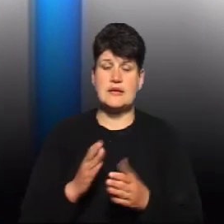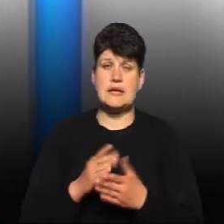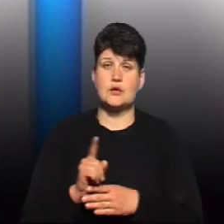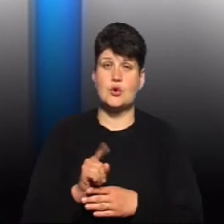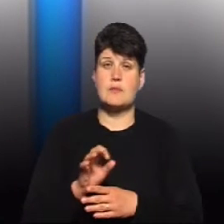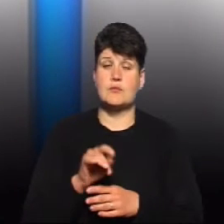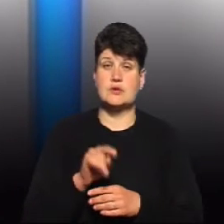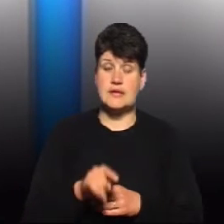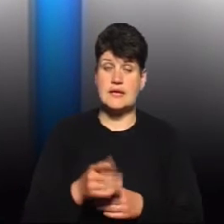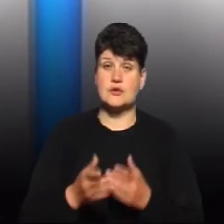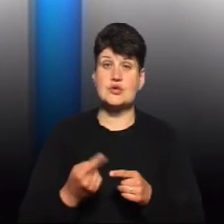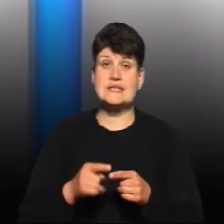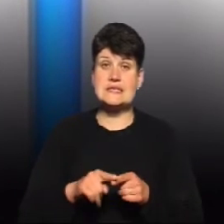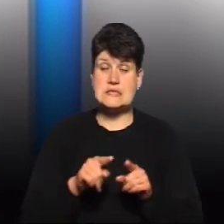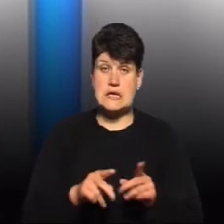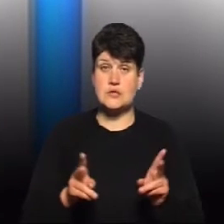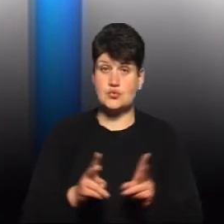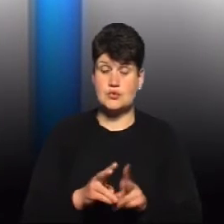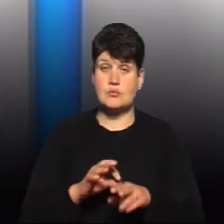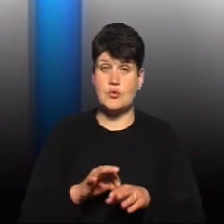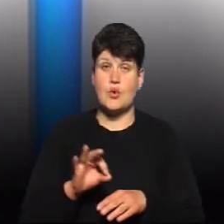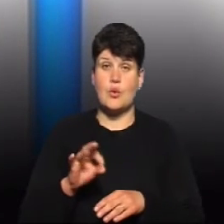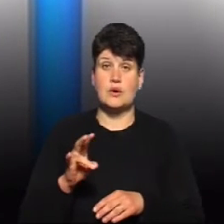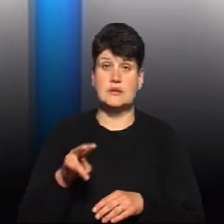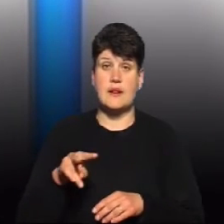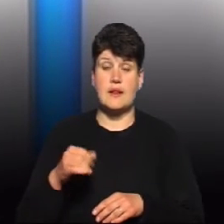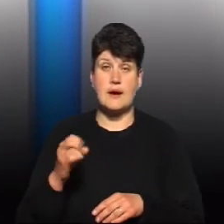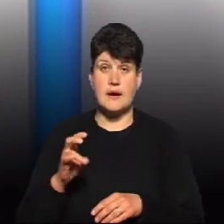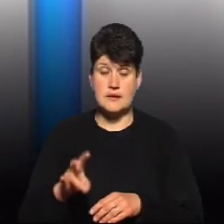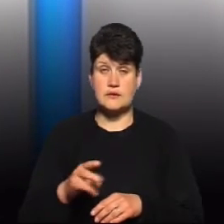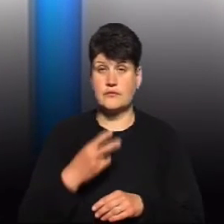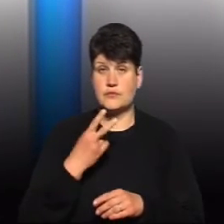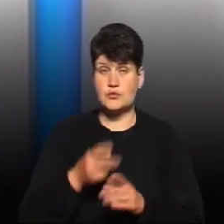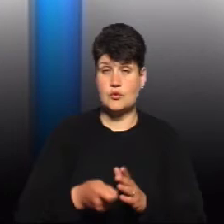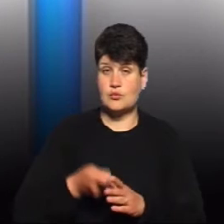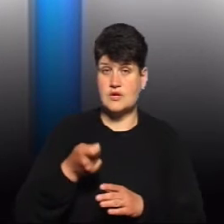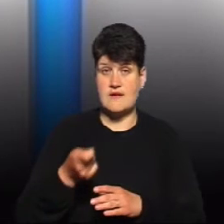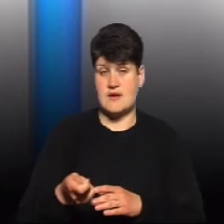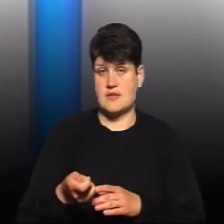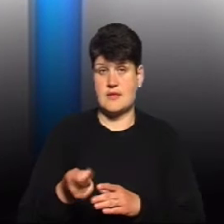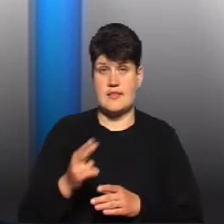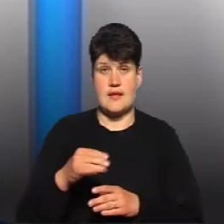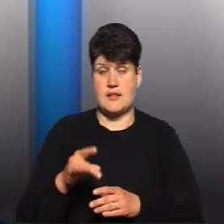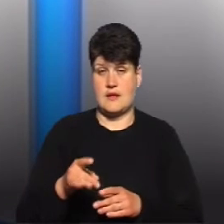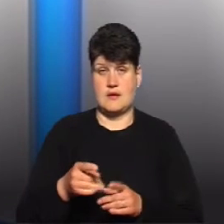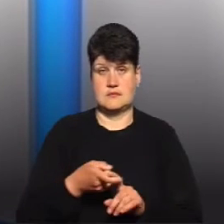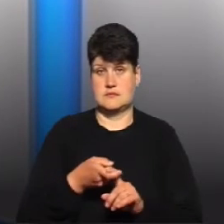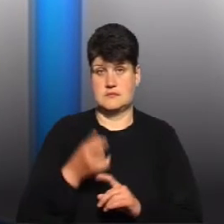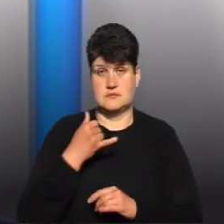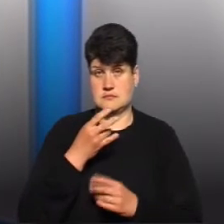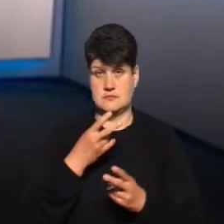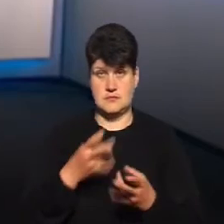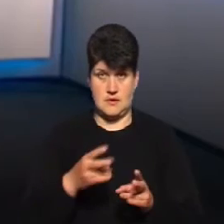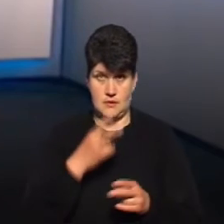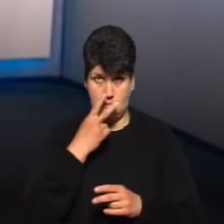навіть ця зустріч вона відбувається в онлайн форматі, тобто відповідно подавати таку декларацію про контакти не потрібно. Якщо всі бачать, про що власне говорять.